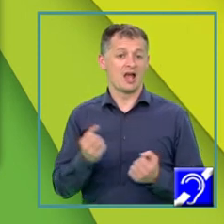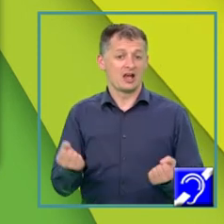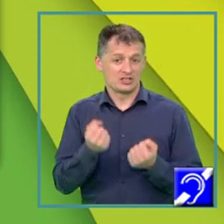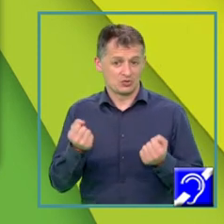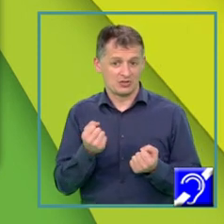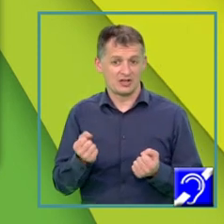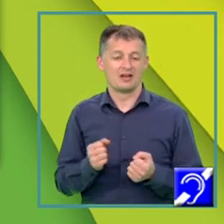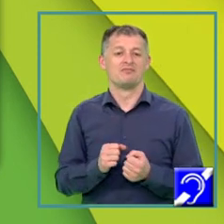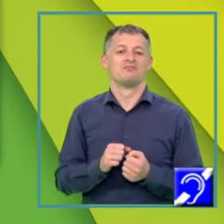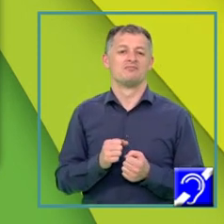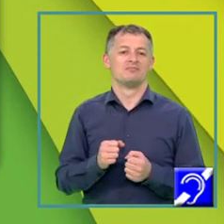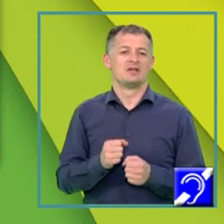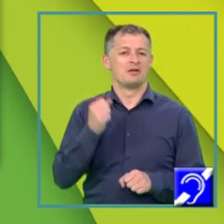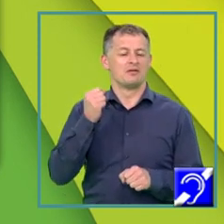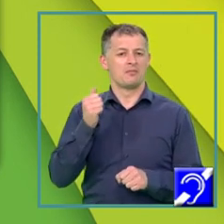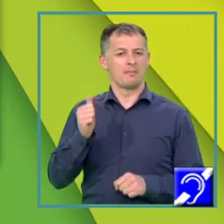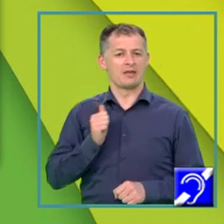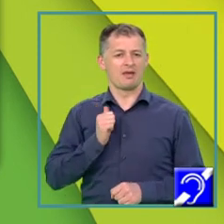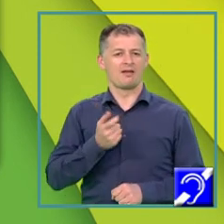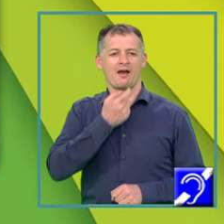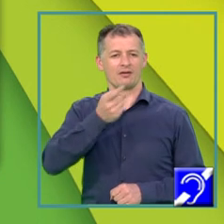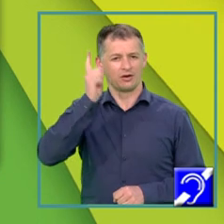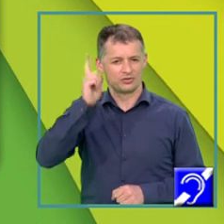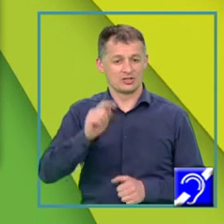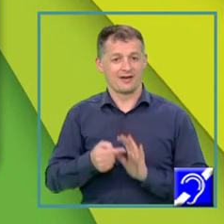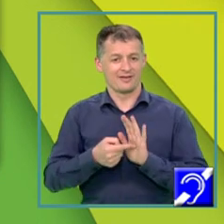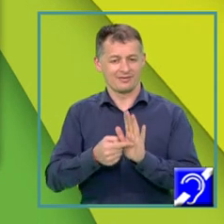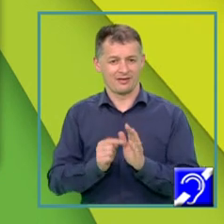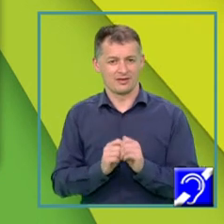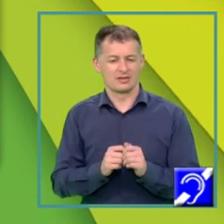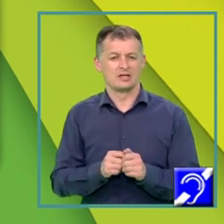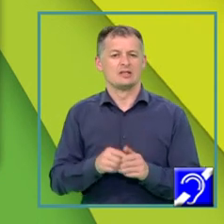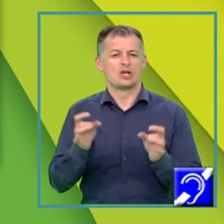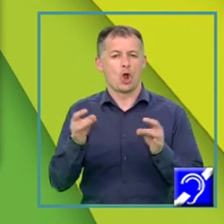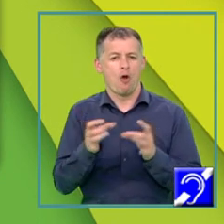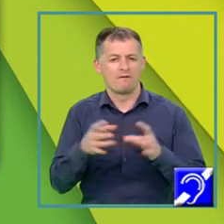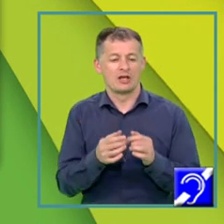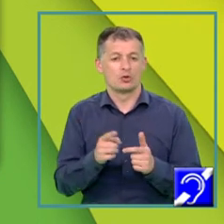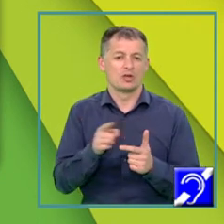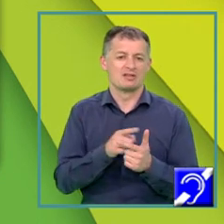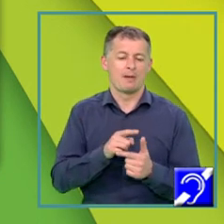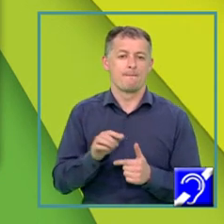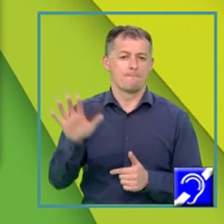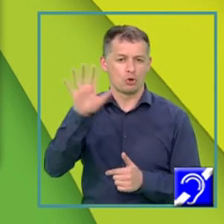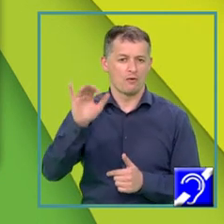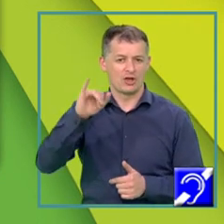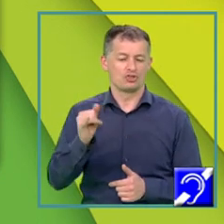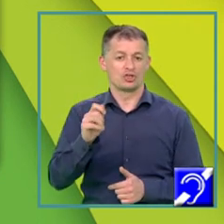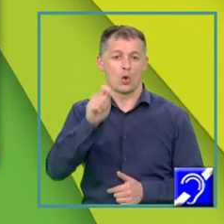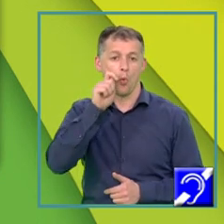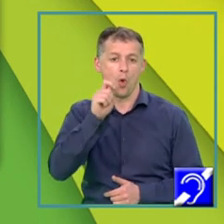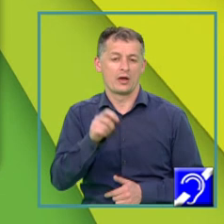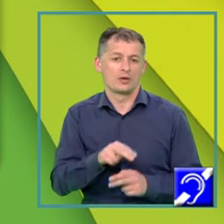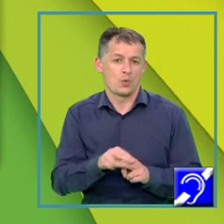militare desfășurate în anul 1467 scot în evidență starea de conflict dintre Moldova și Ungaria. Cum pot